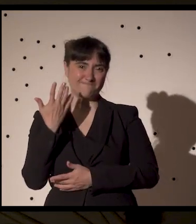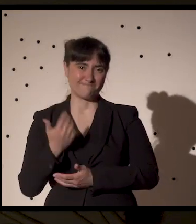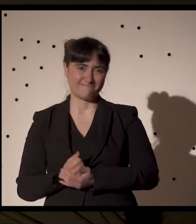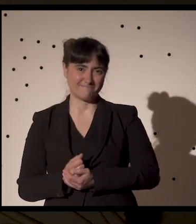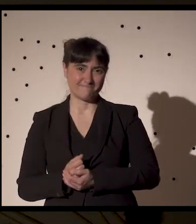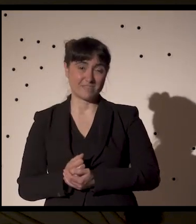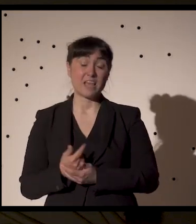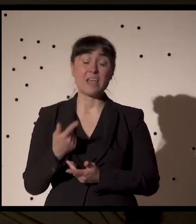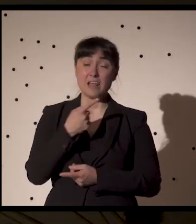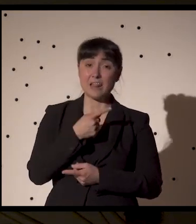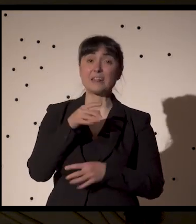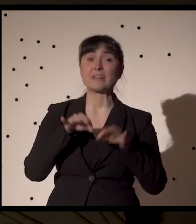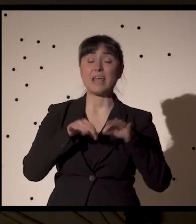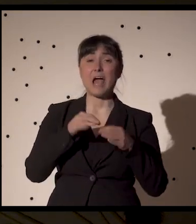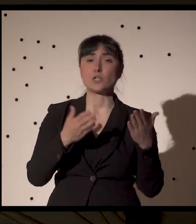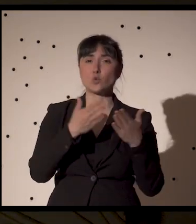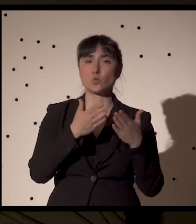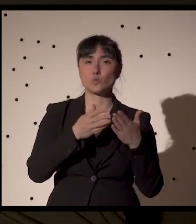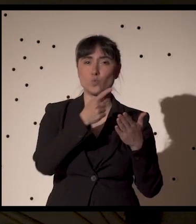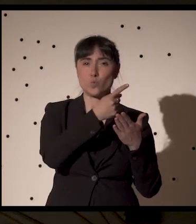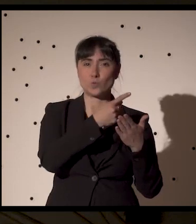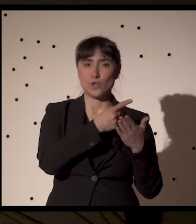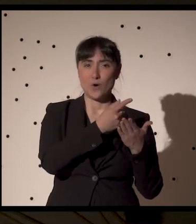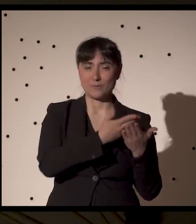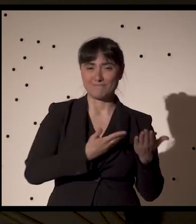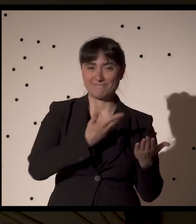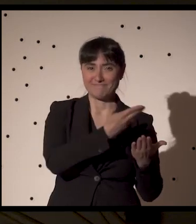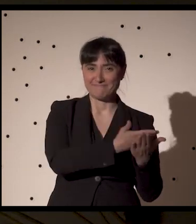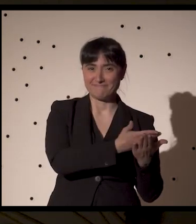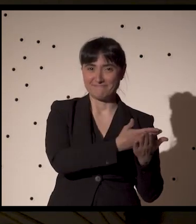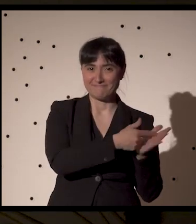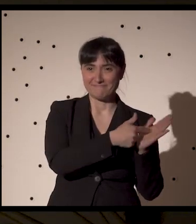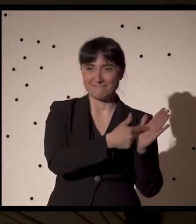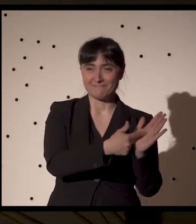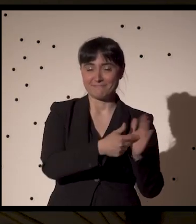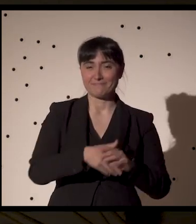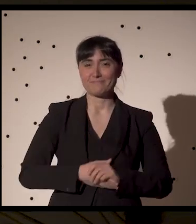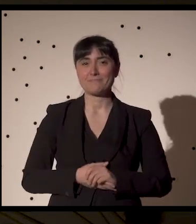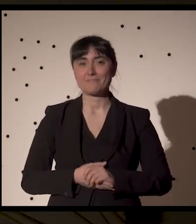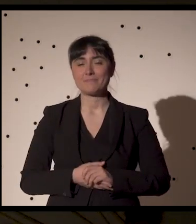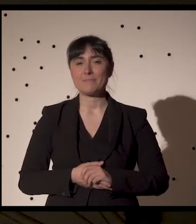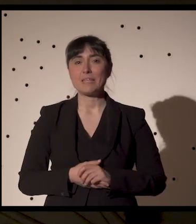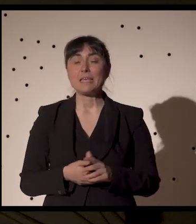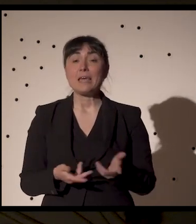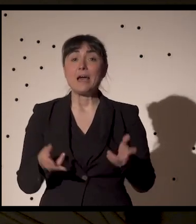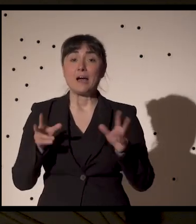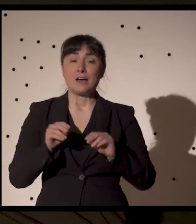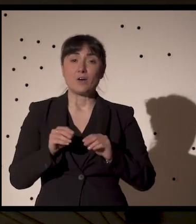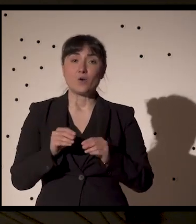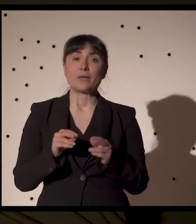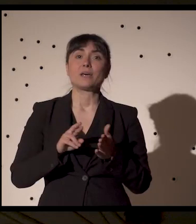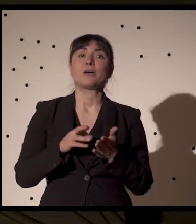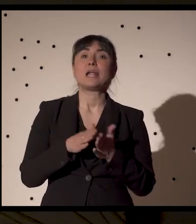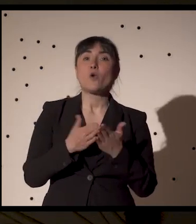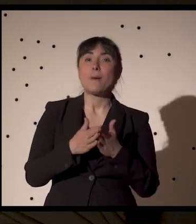studio e poi sempre all'interno di questo solco romanzesco Sarà la volta di un